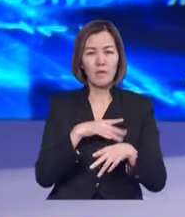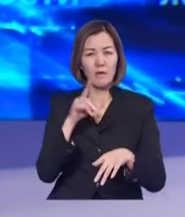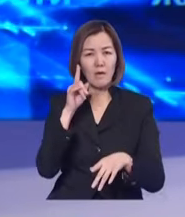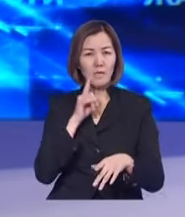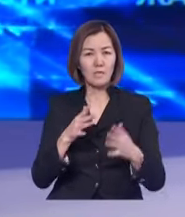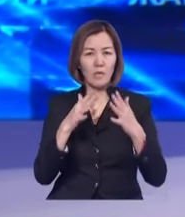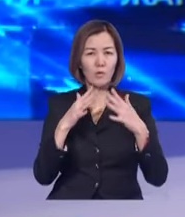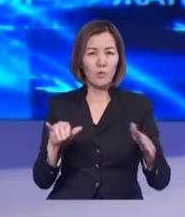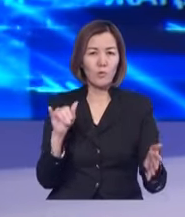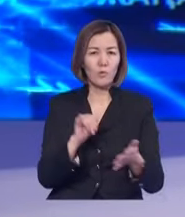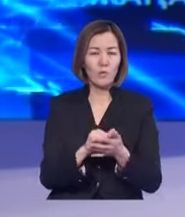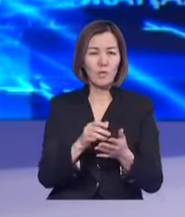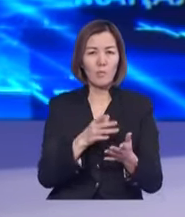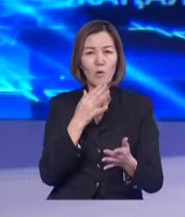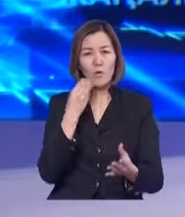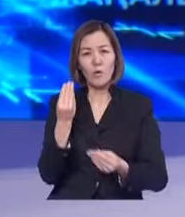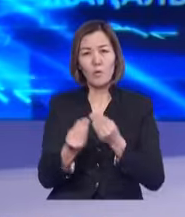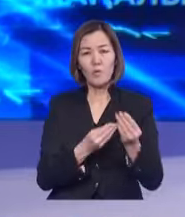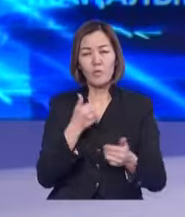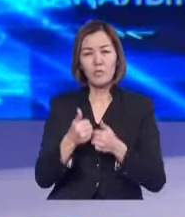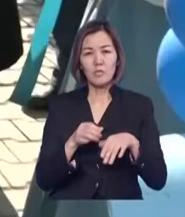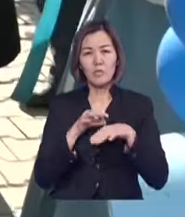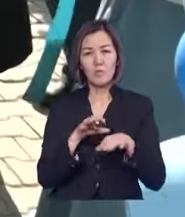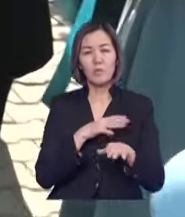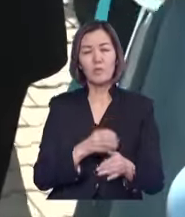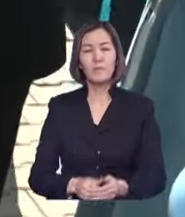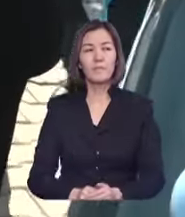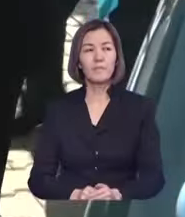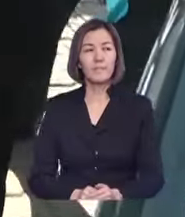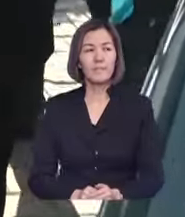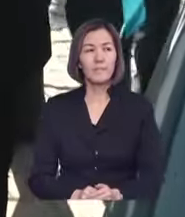тігіліп, қазақтың ұлттық ойындарынан жарыс өтті.